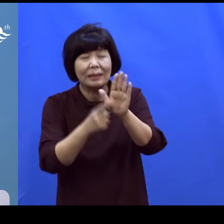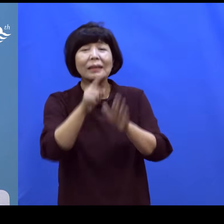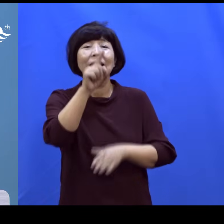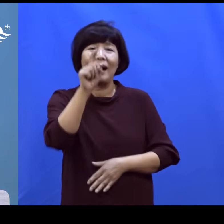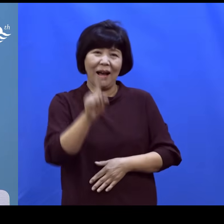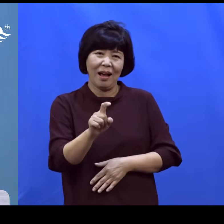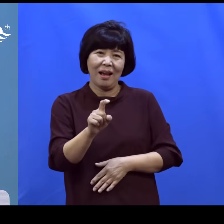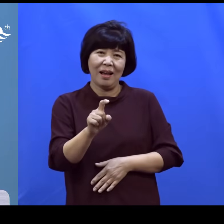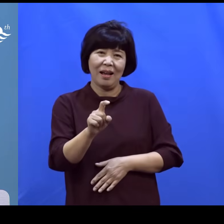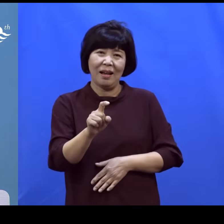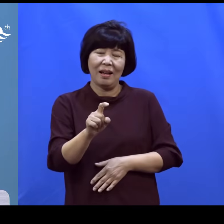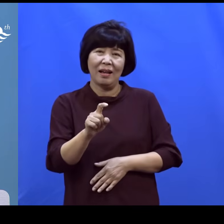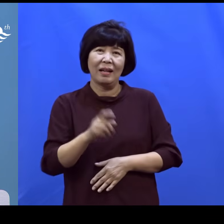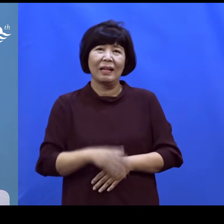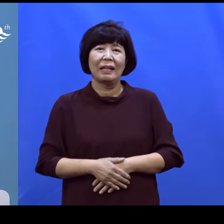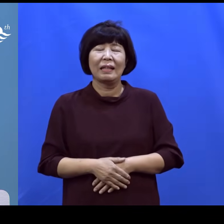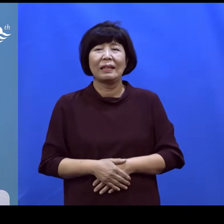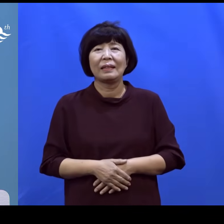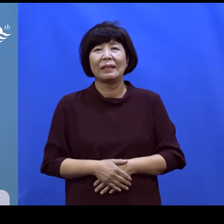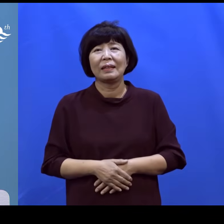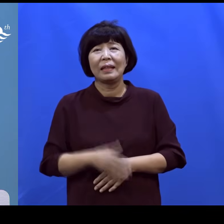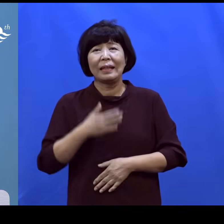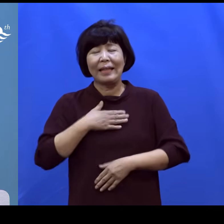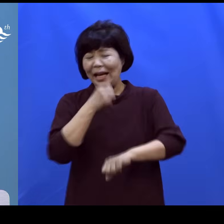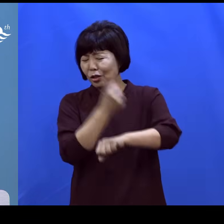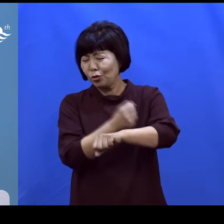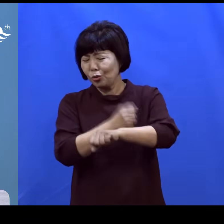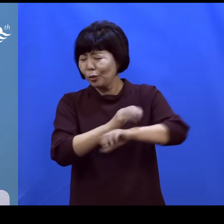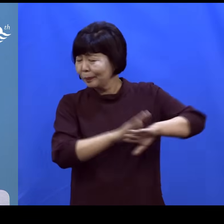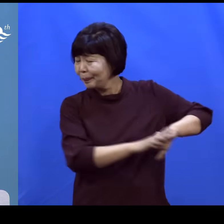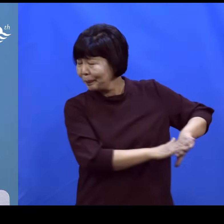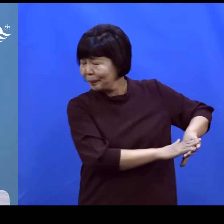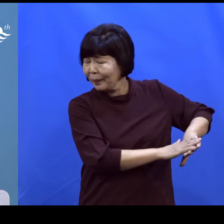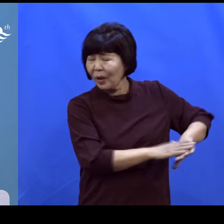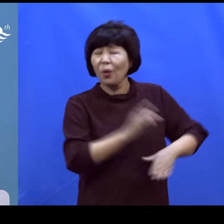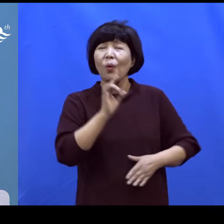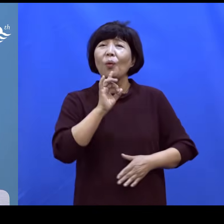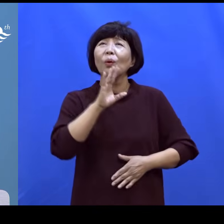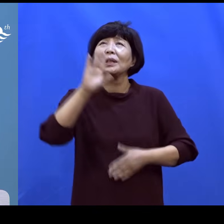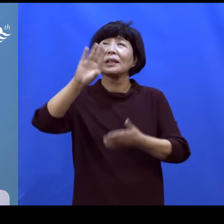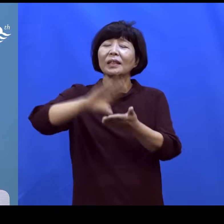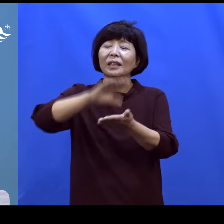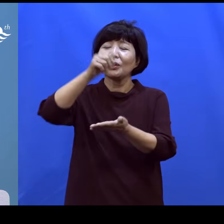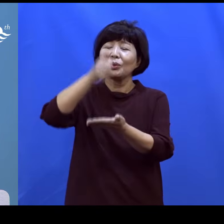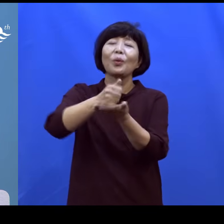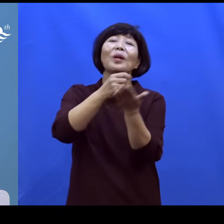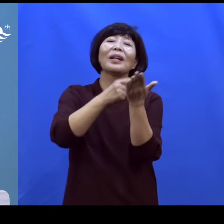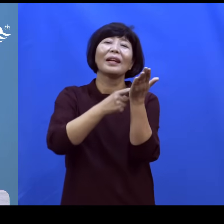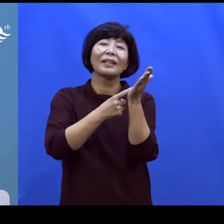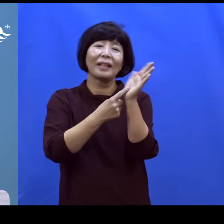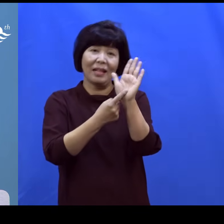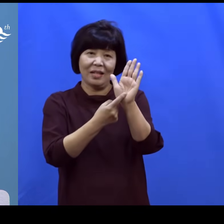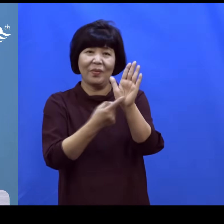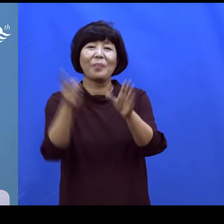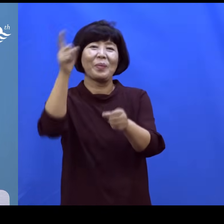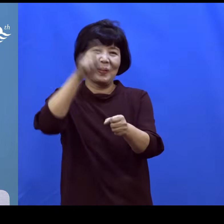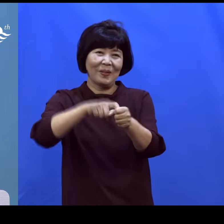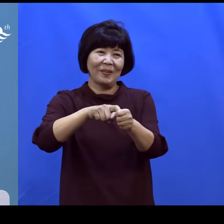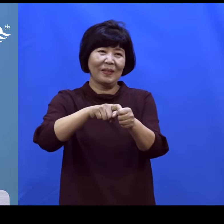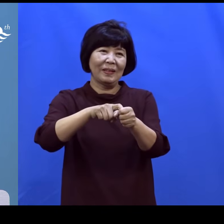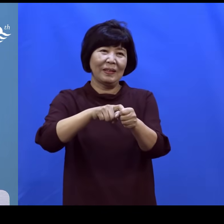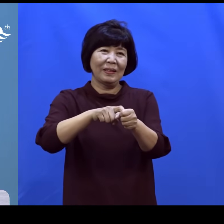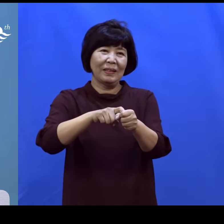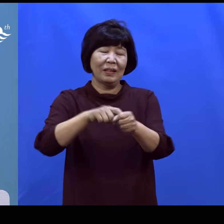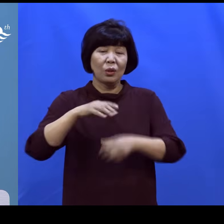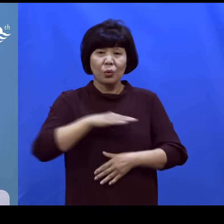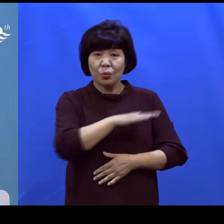게 아니고 우리의 업적은 감추어지고 그 업적으로 그리스도가 얼마나 드러났는가. 바로 세례 요한의 모습에서 우리는